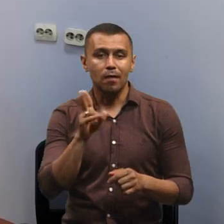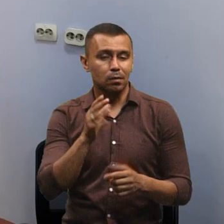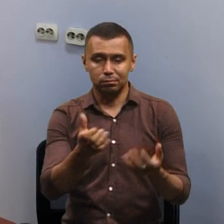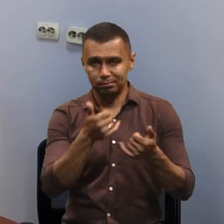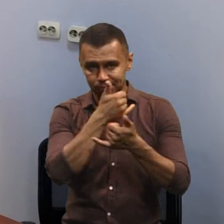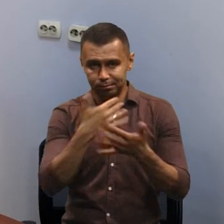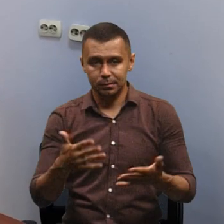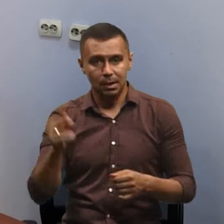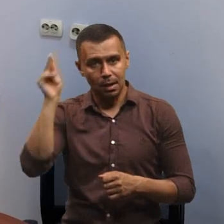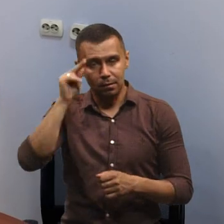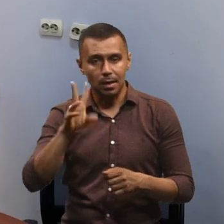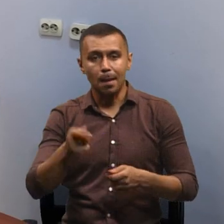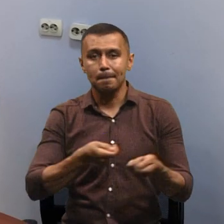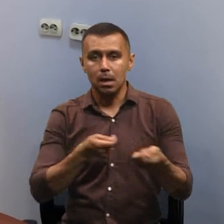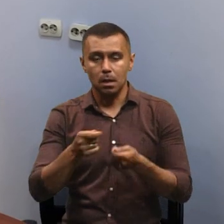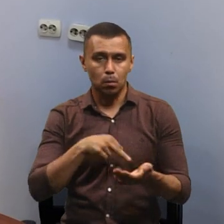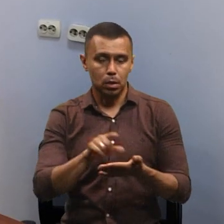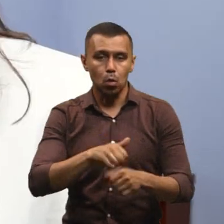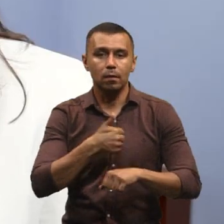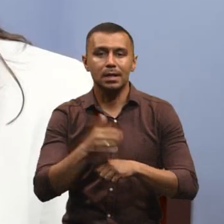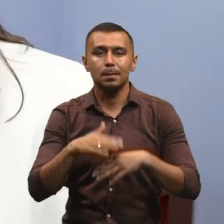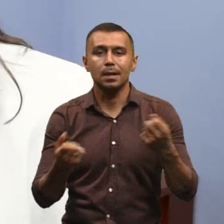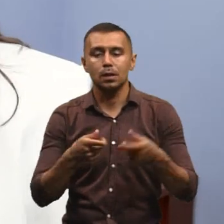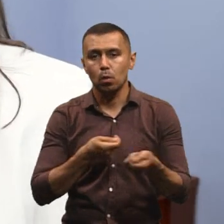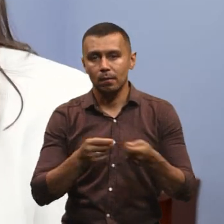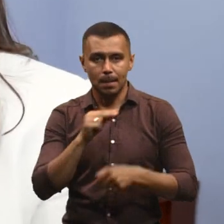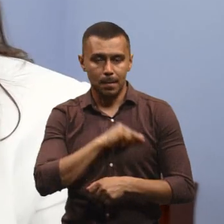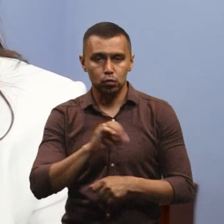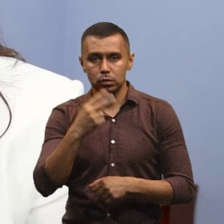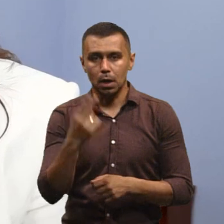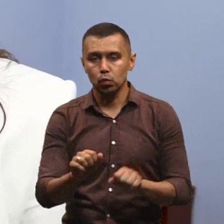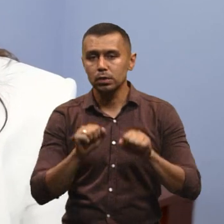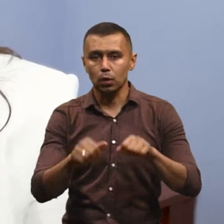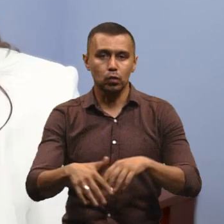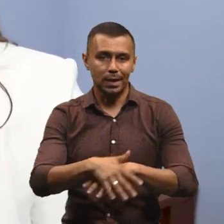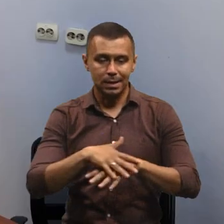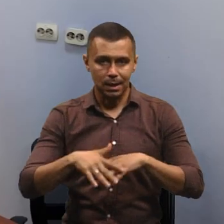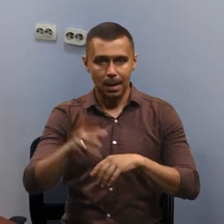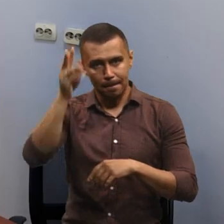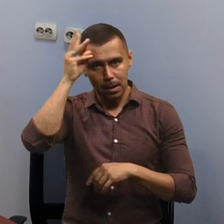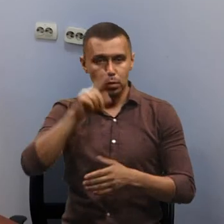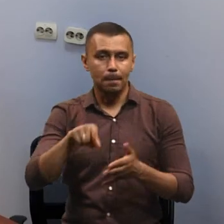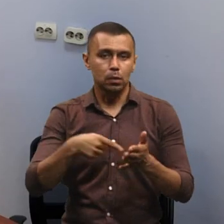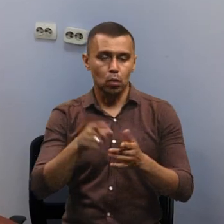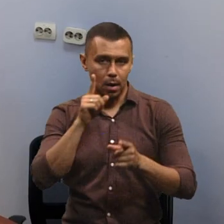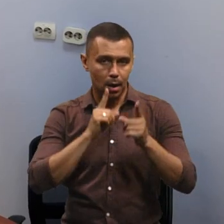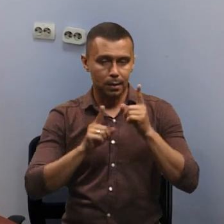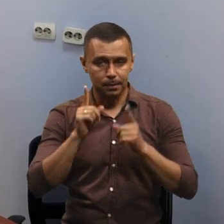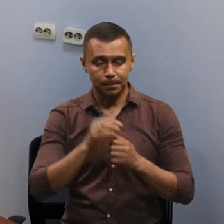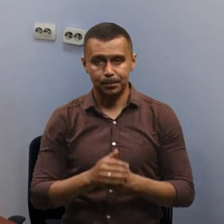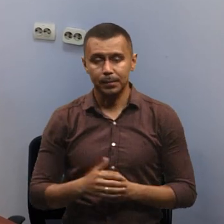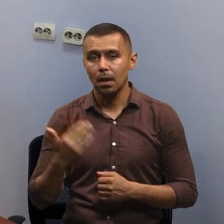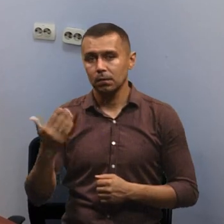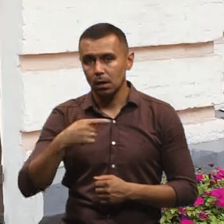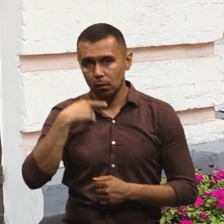навчання на кейс-менеджера прийшла головна спеціалістка управління праці та соціального захисту населення Хмельницької міської ради Тетяна Козлова